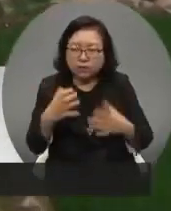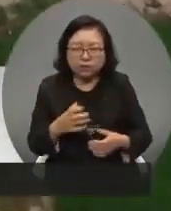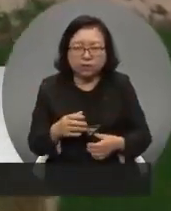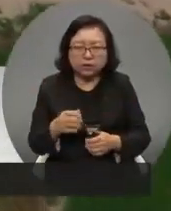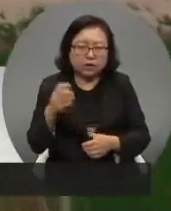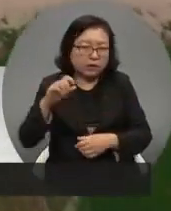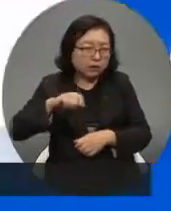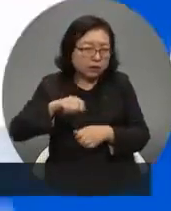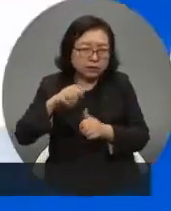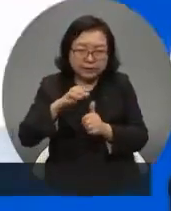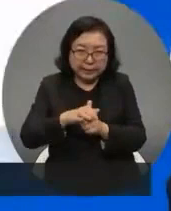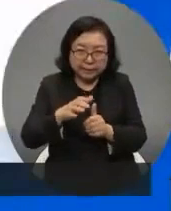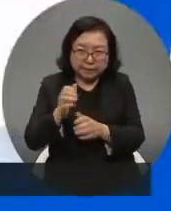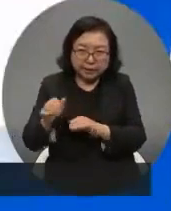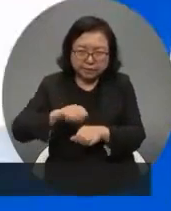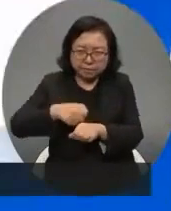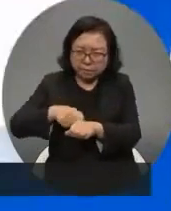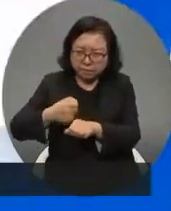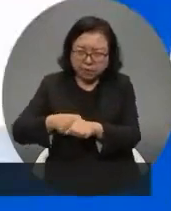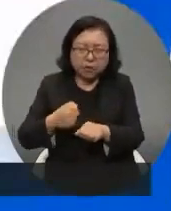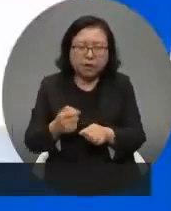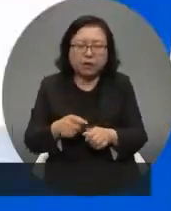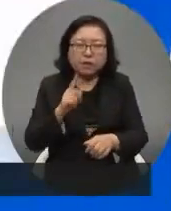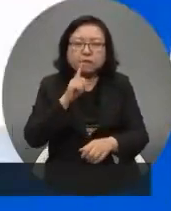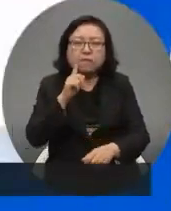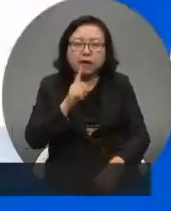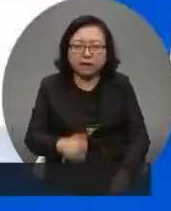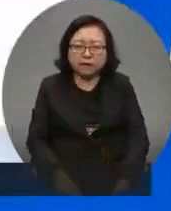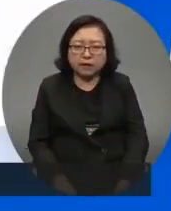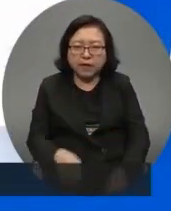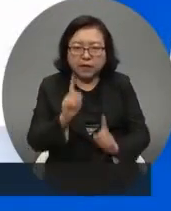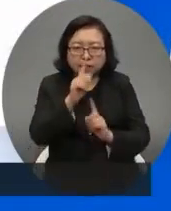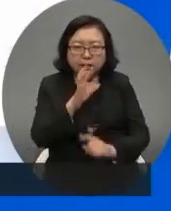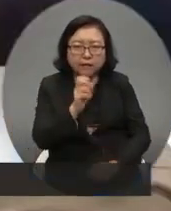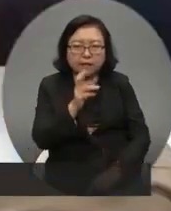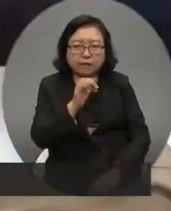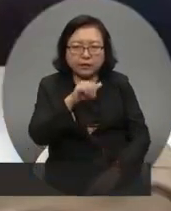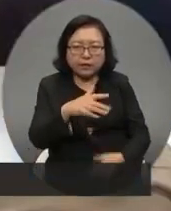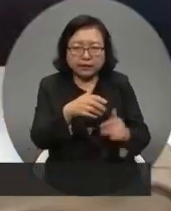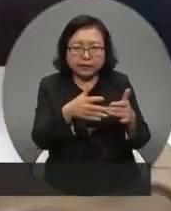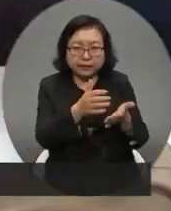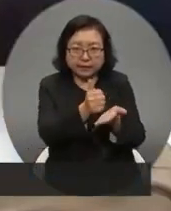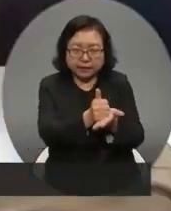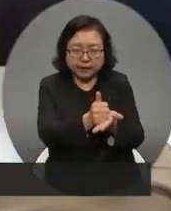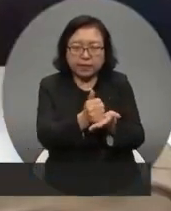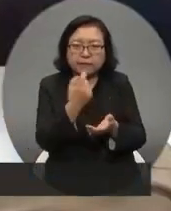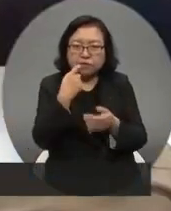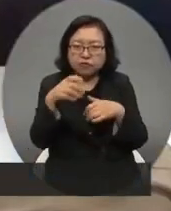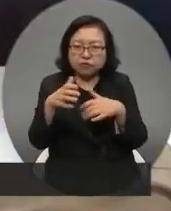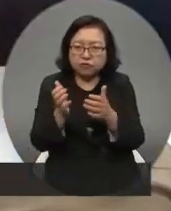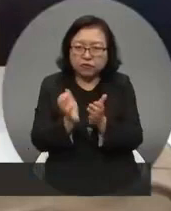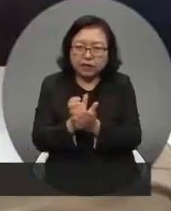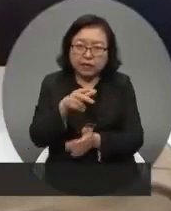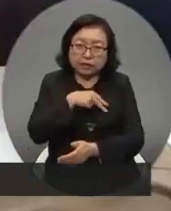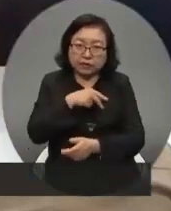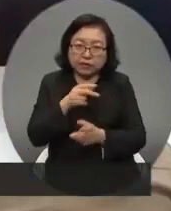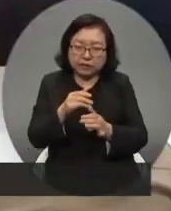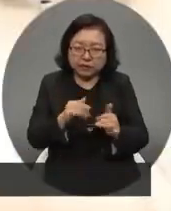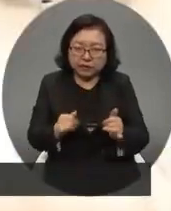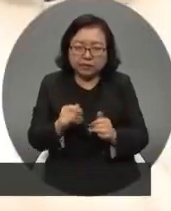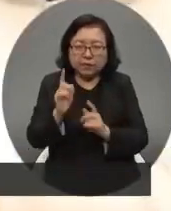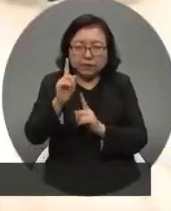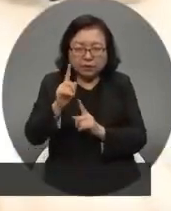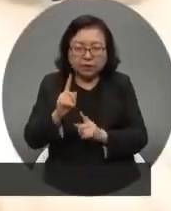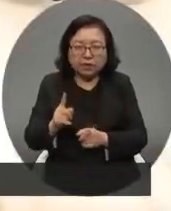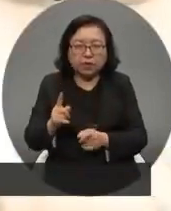구성했습니다 이연희 청주흥덕 국회의원 당선자가 단장을 맡고 민주당 지방 의원들과 이선영